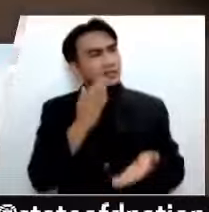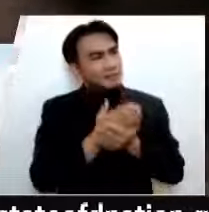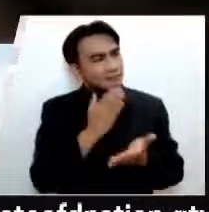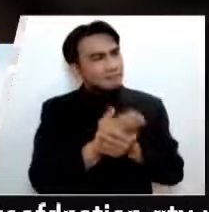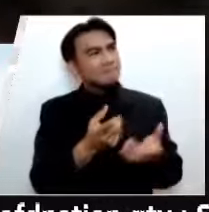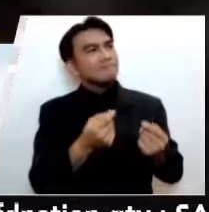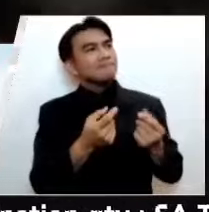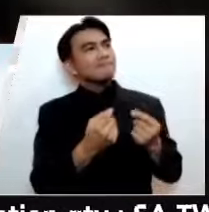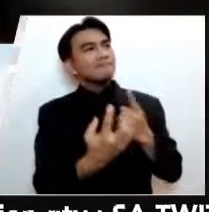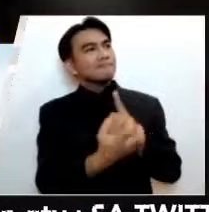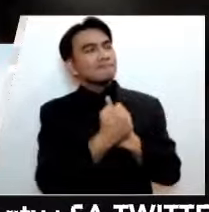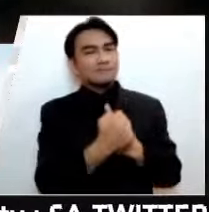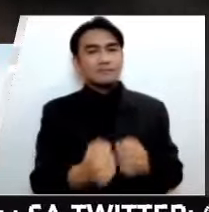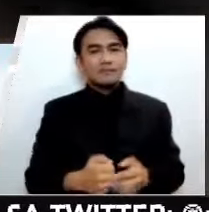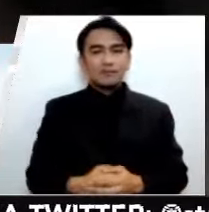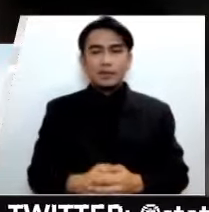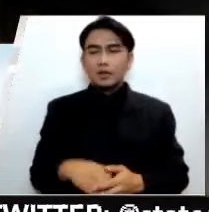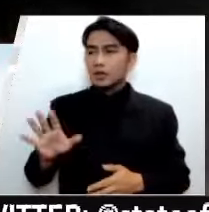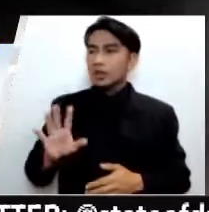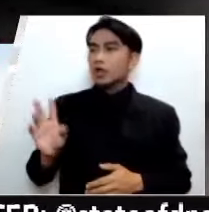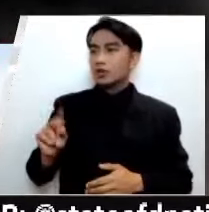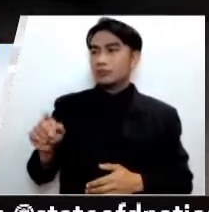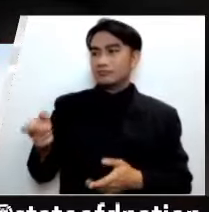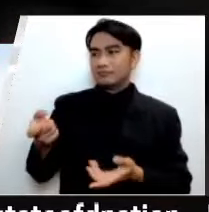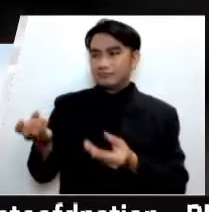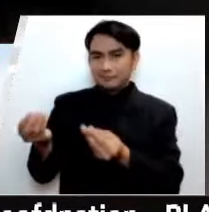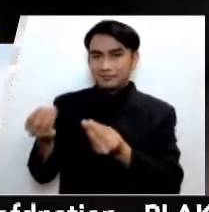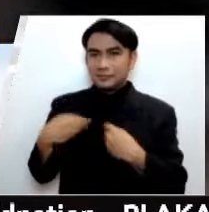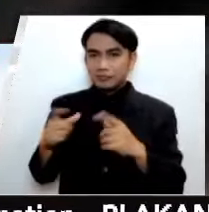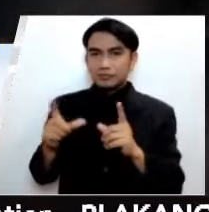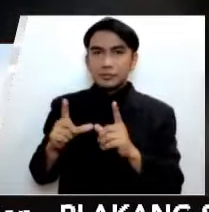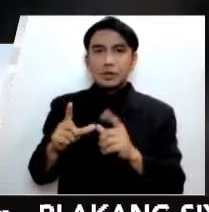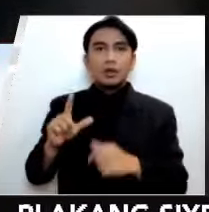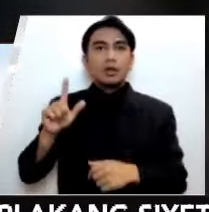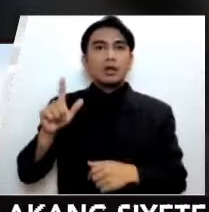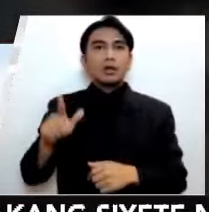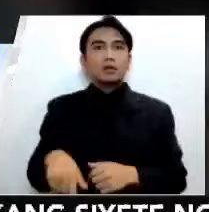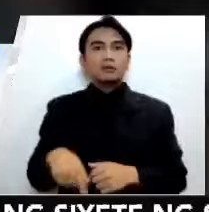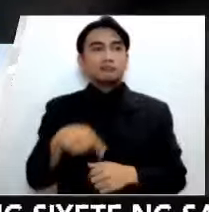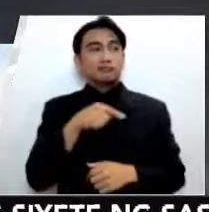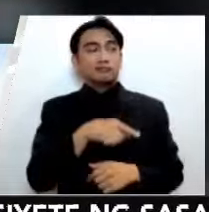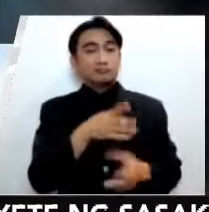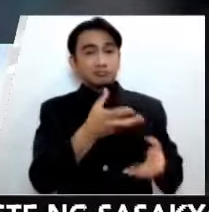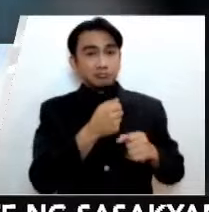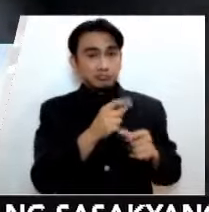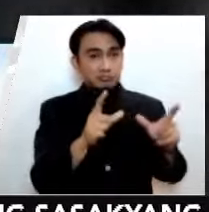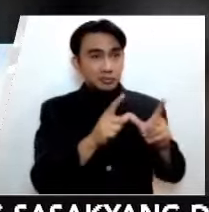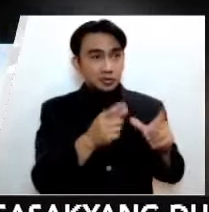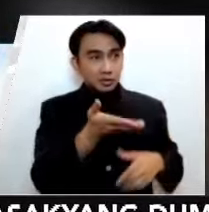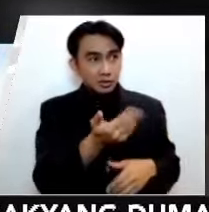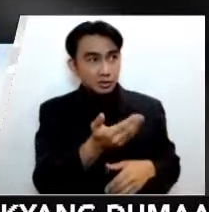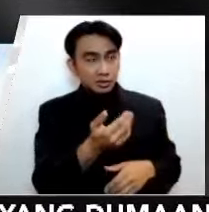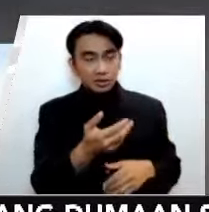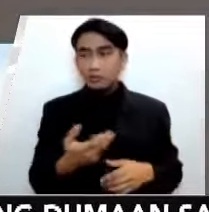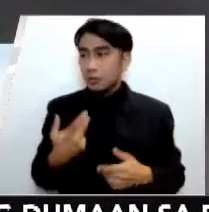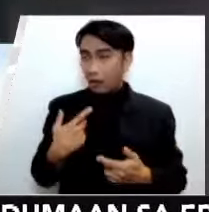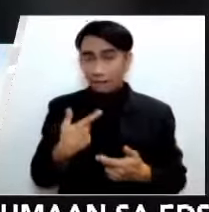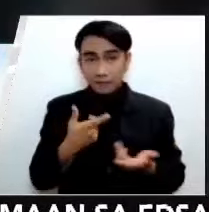bawal mo tayo sa bus lane, ma'am. Yes ma'am. Nang kumpiskahin ang kanyang driver's license, tumanggi siyang iabot ito sa